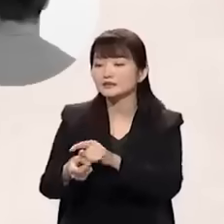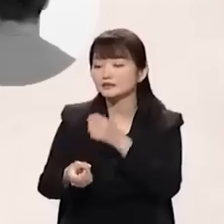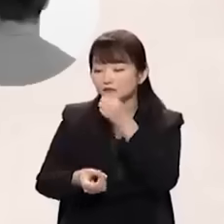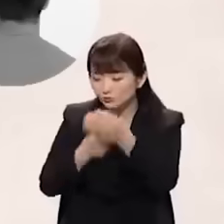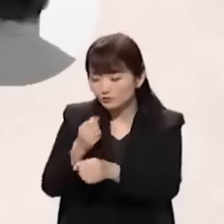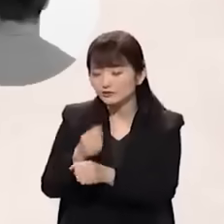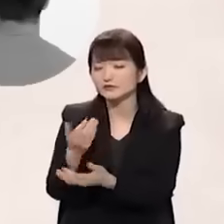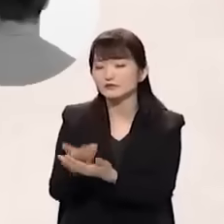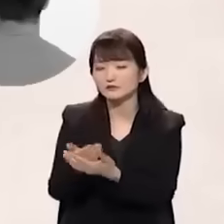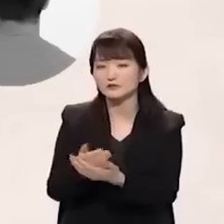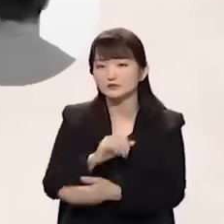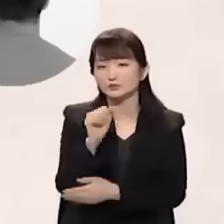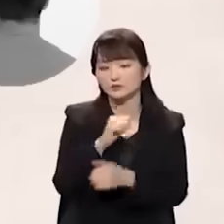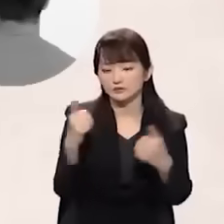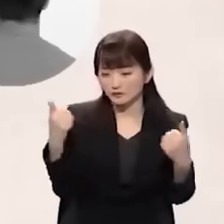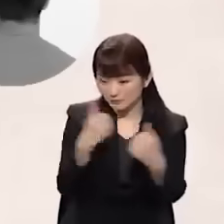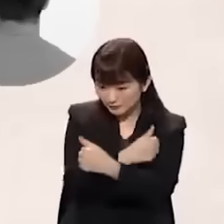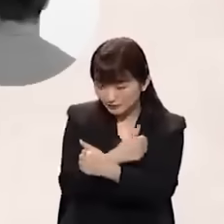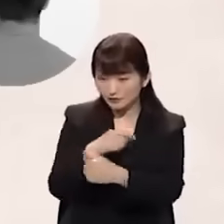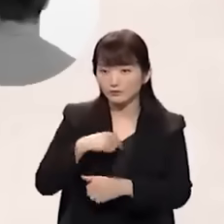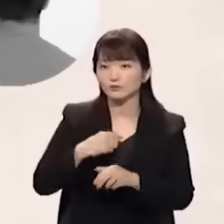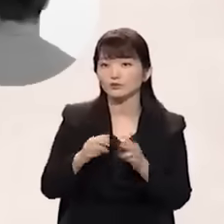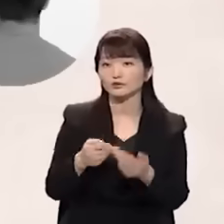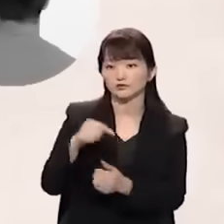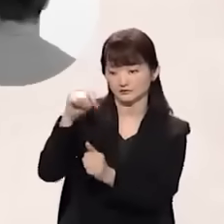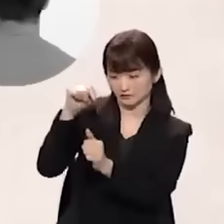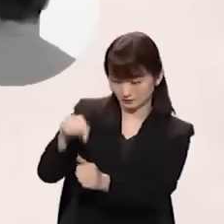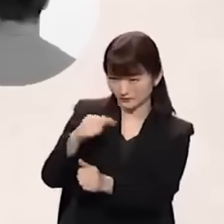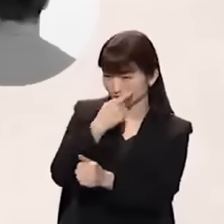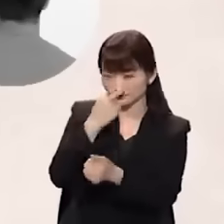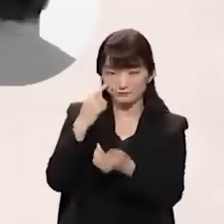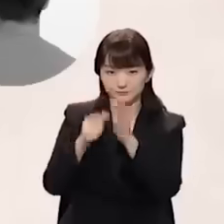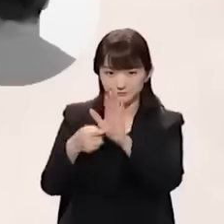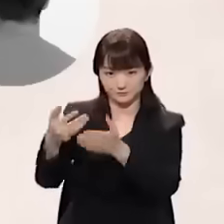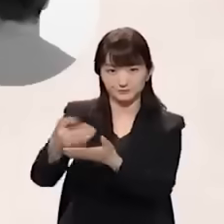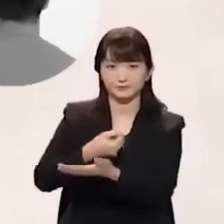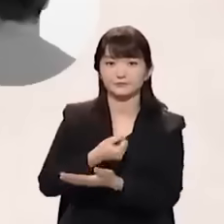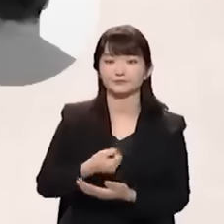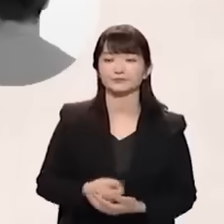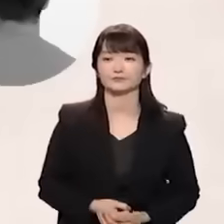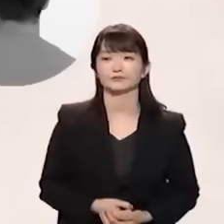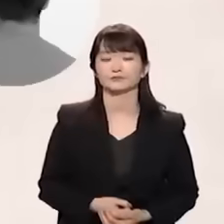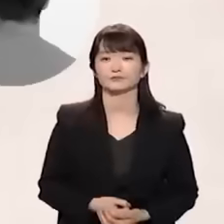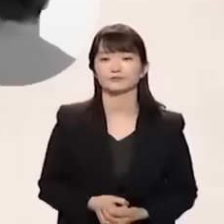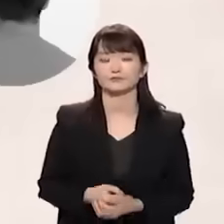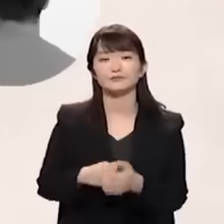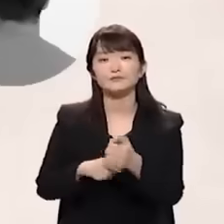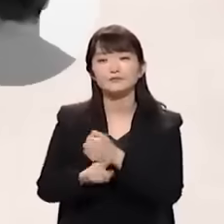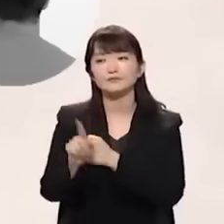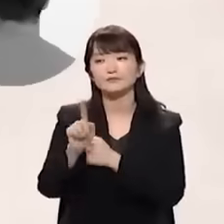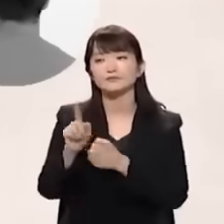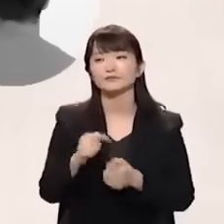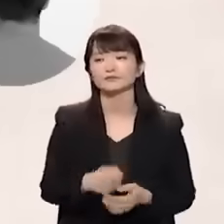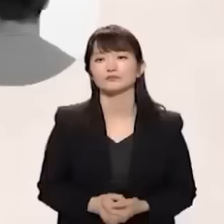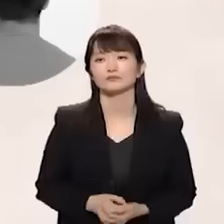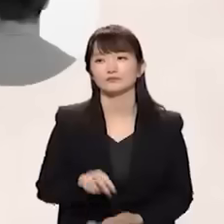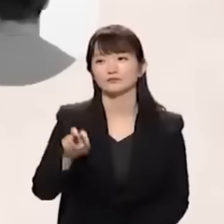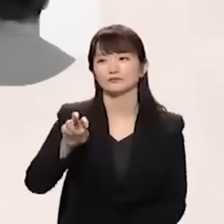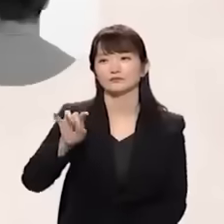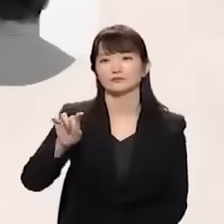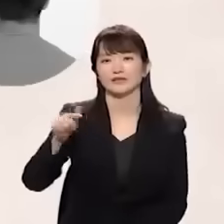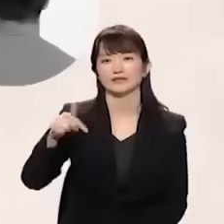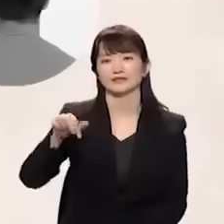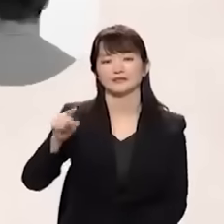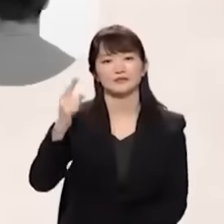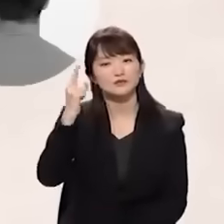치게 돼 가지고 본인이 직접적으로 지시했던 확실한 정근을 확보를 한 것이죠 그 이유가 뭐냐면 바로이 매니저 휴대